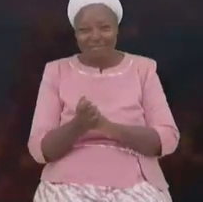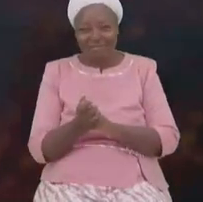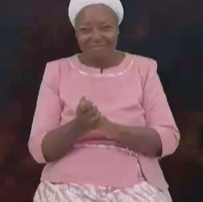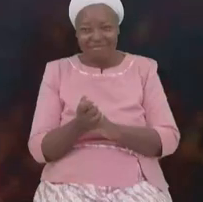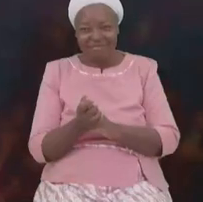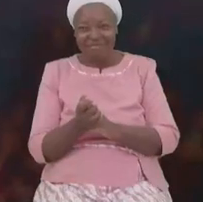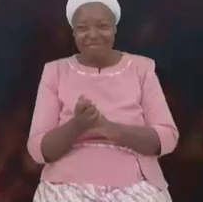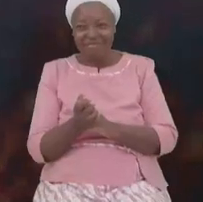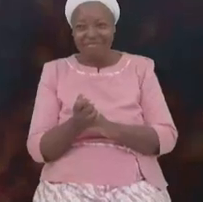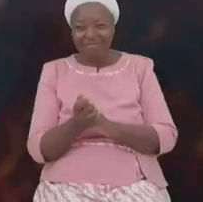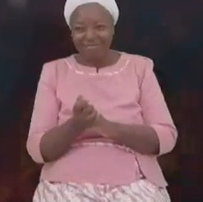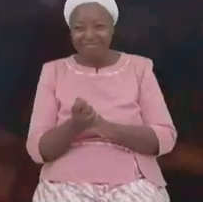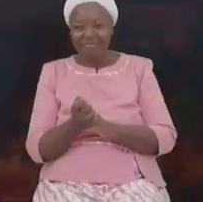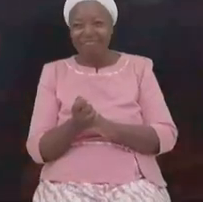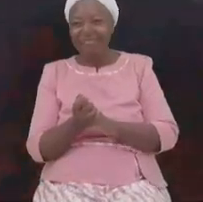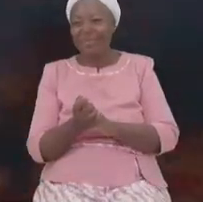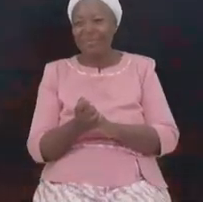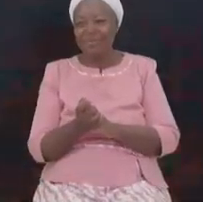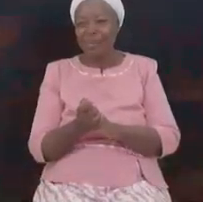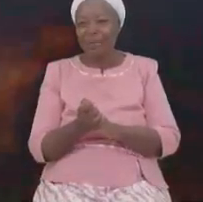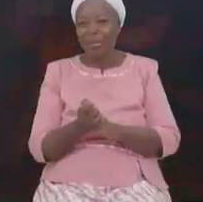Il ne change pas.